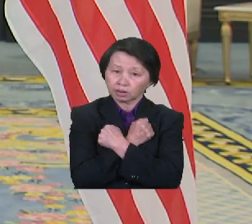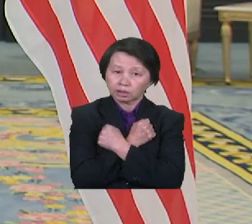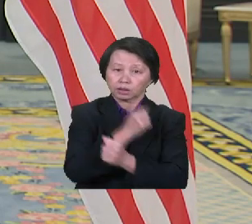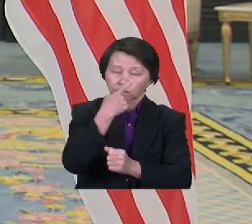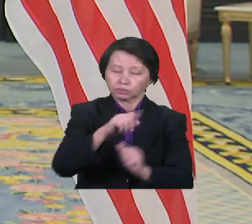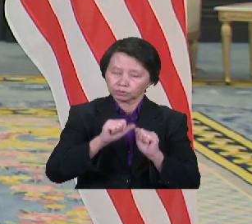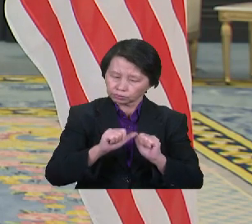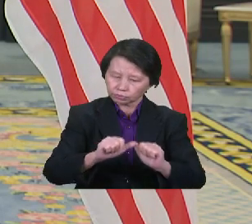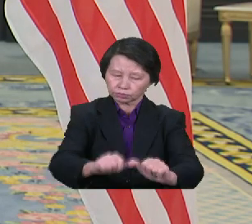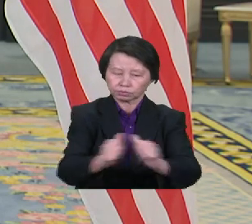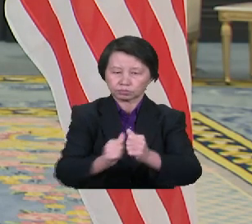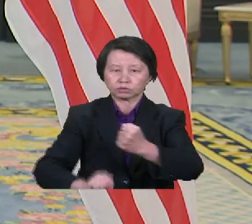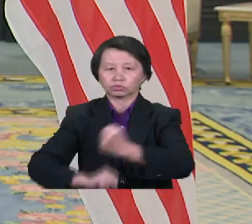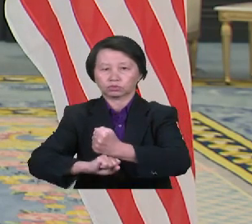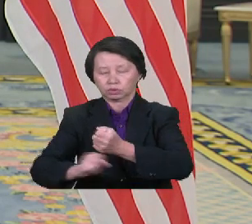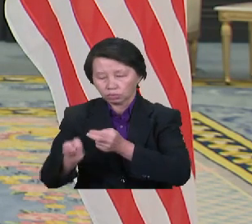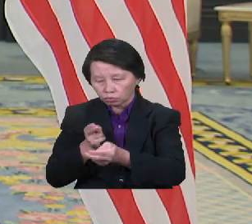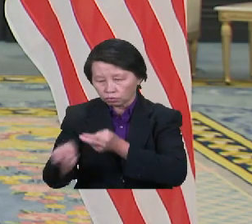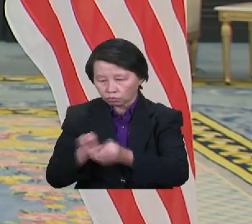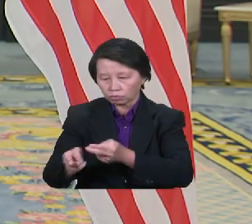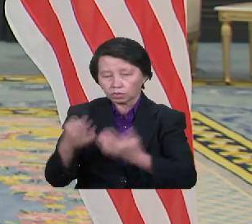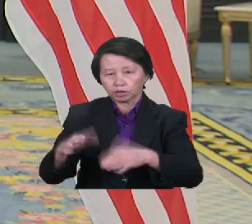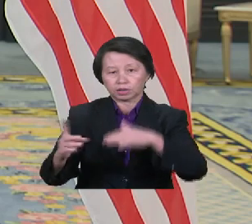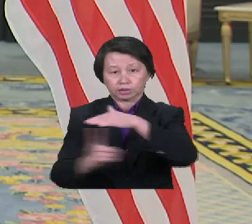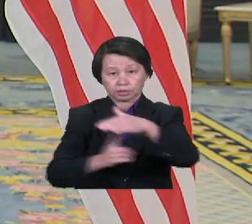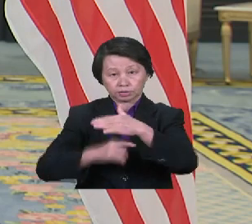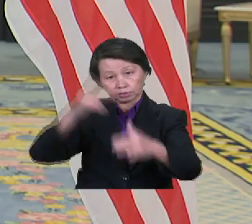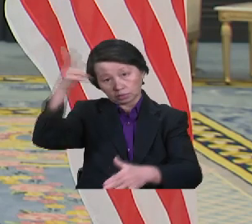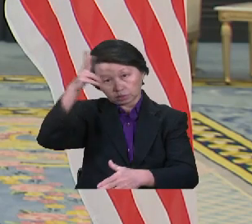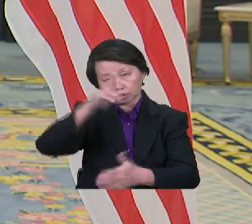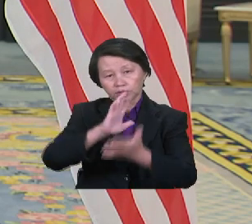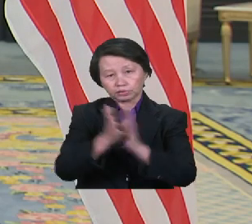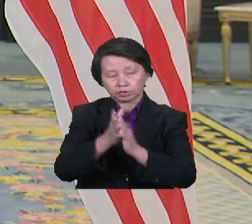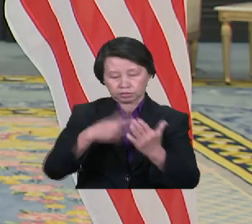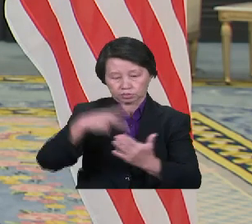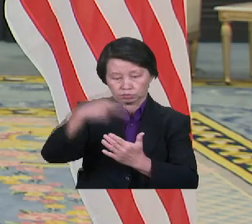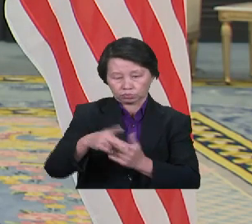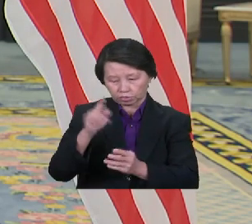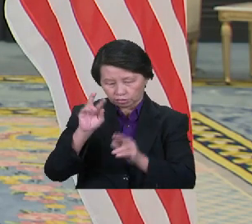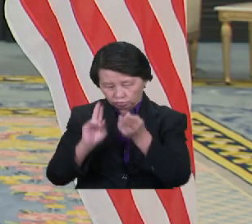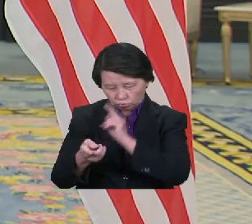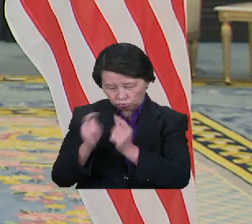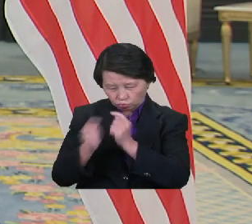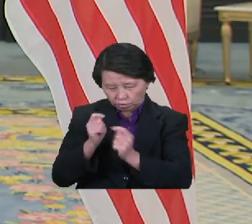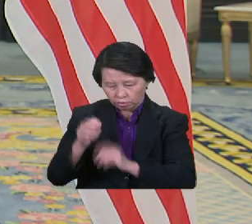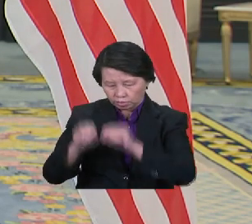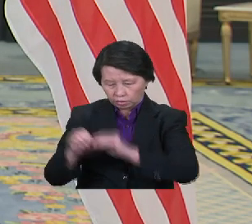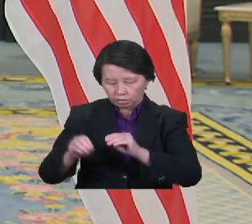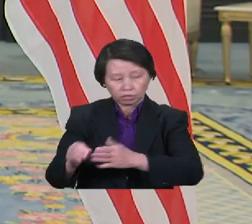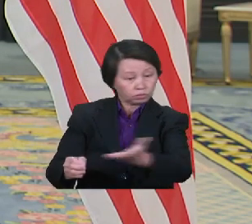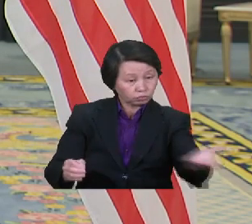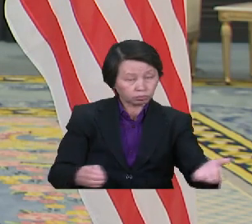untuk berterusan menyokong usaha-usaha dan dasar Kerajaan agar program yang digubal dapat dinikmati oleh